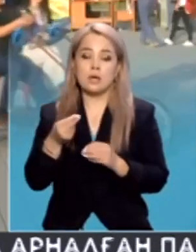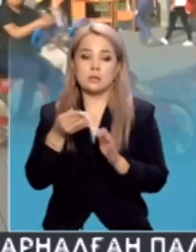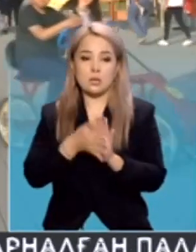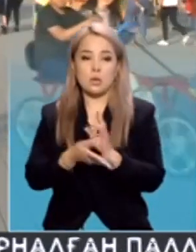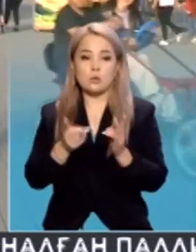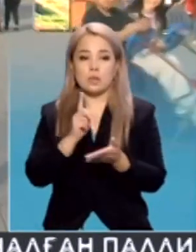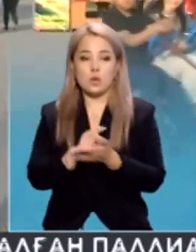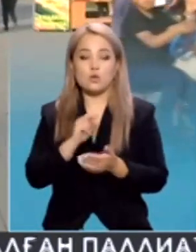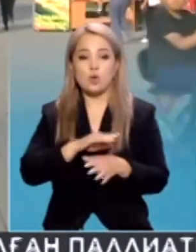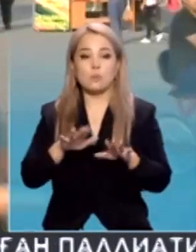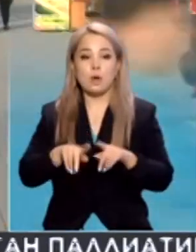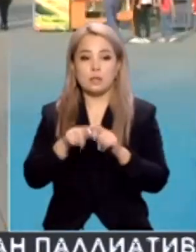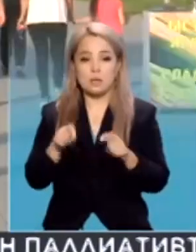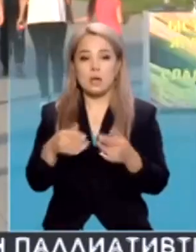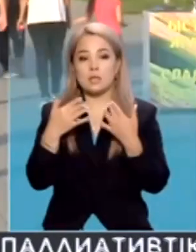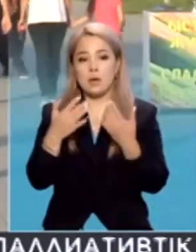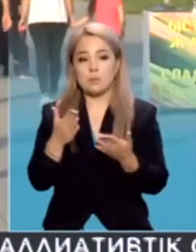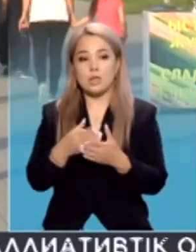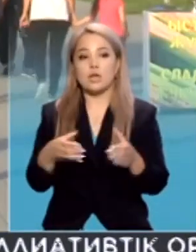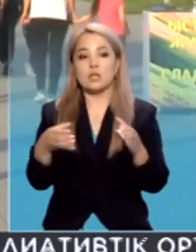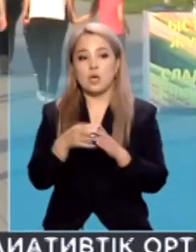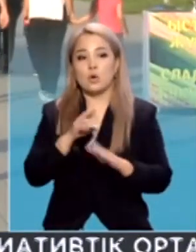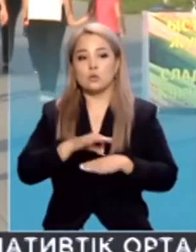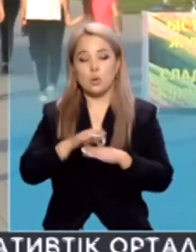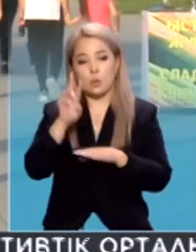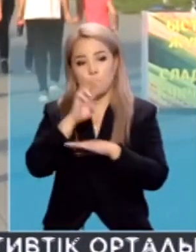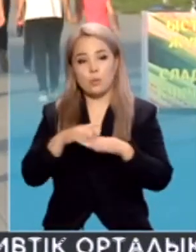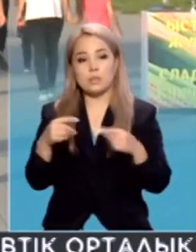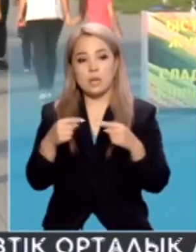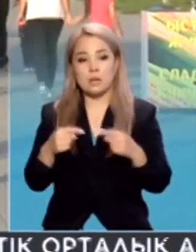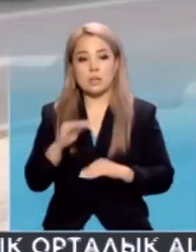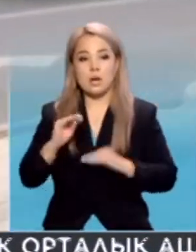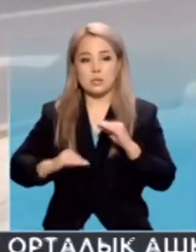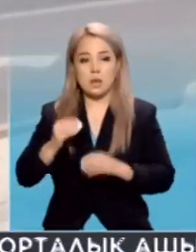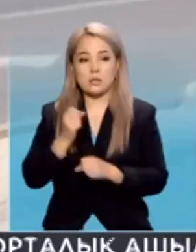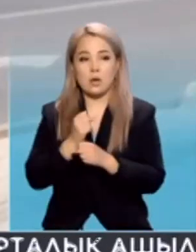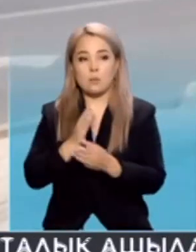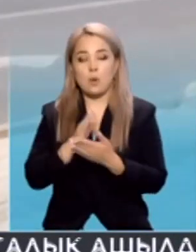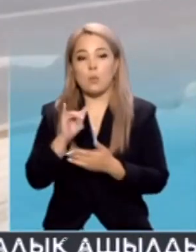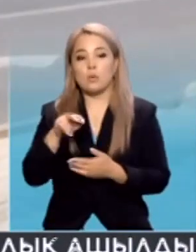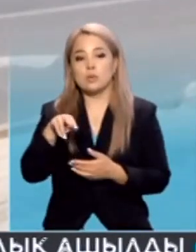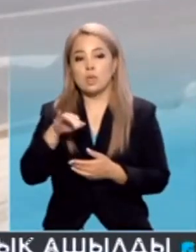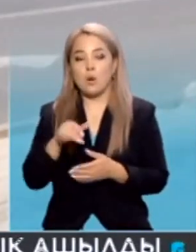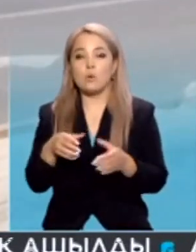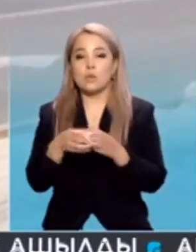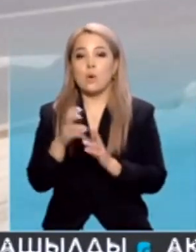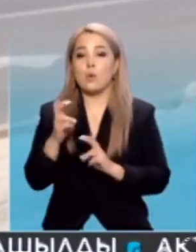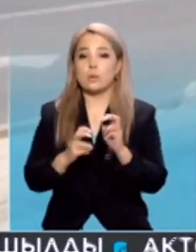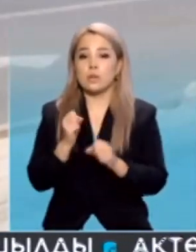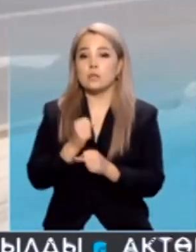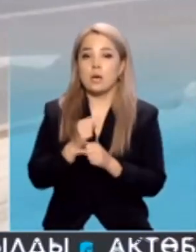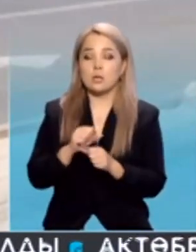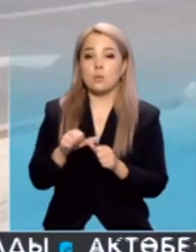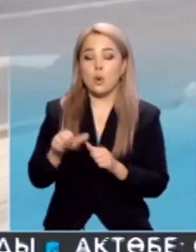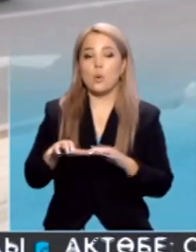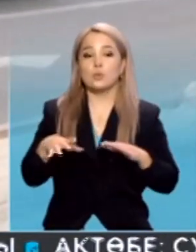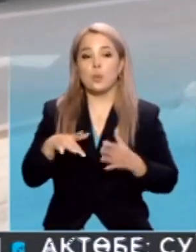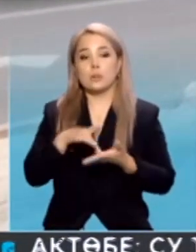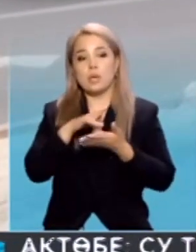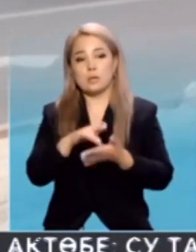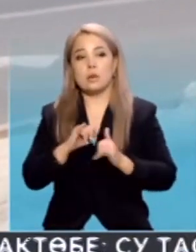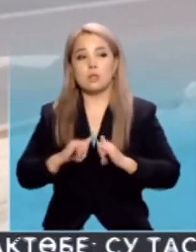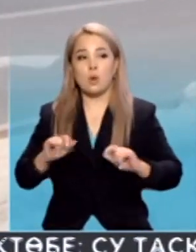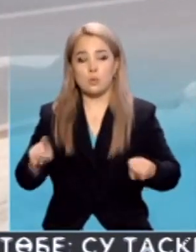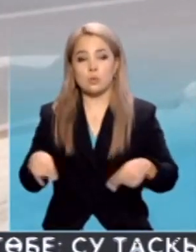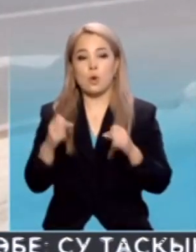орындары ашылады. Мемлекеттік қызметкерлердің штат лимиті үкімет қаулысына сай жасақталады. Ұлытау облысының өндірістік әлеуеттен бөлек туризмді жандандыруға